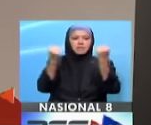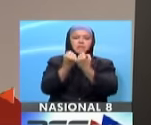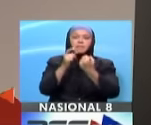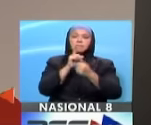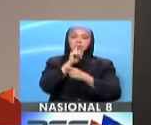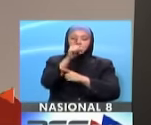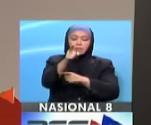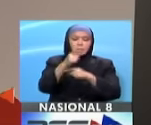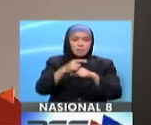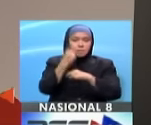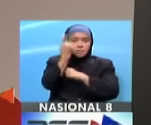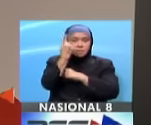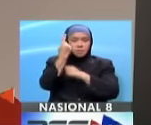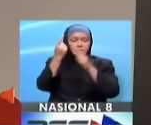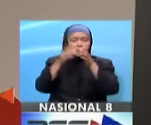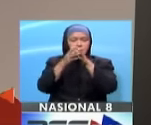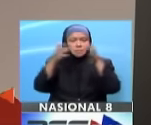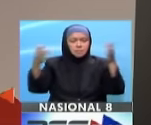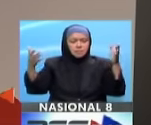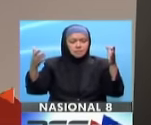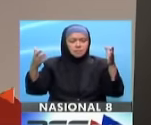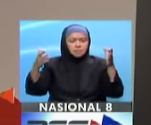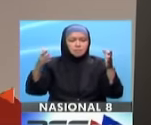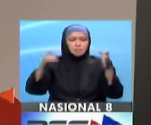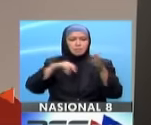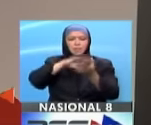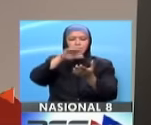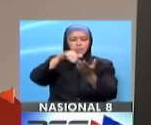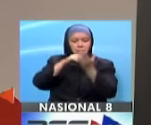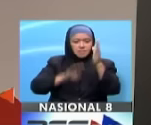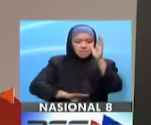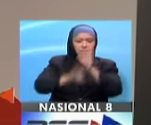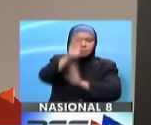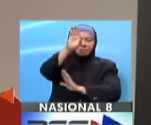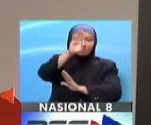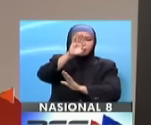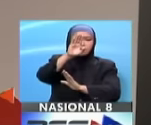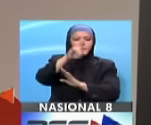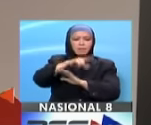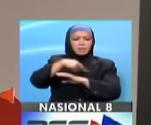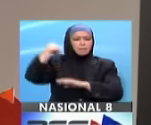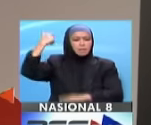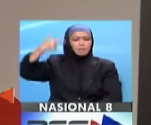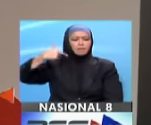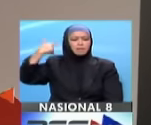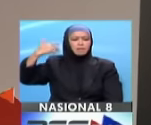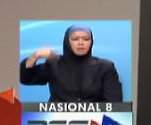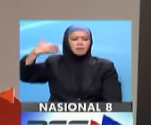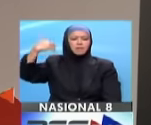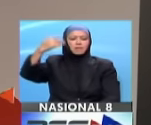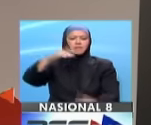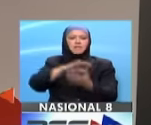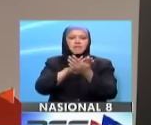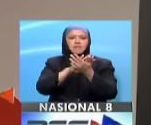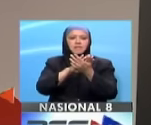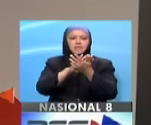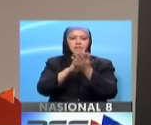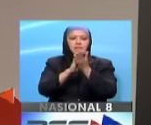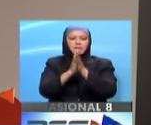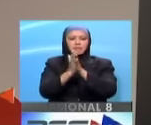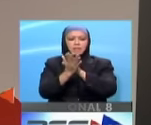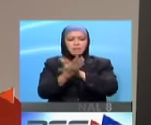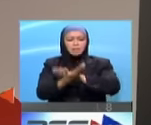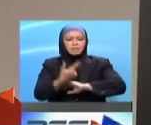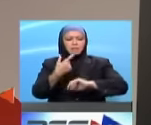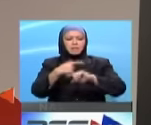largest redevelopment in central London's history, that of the iconic Battersea Power